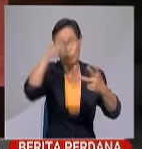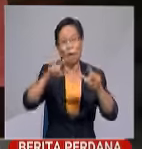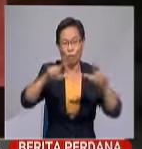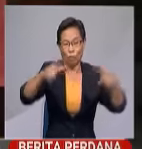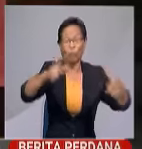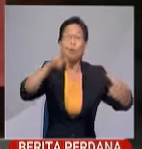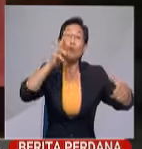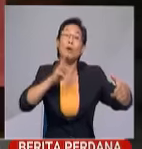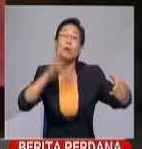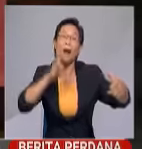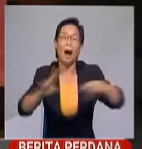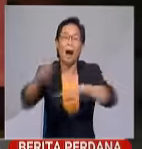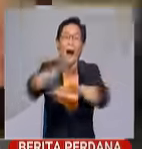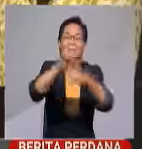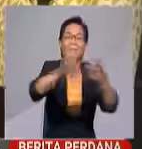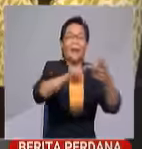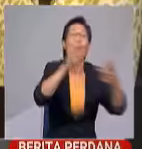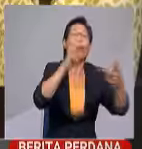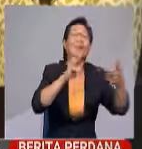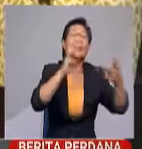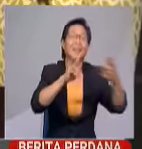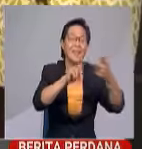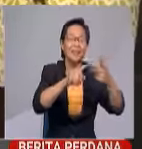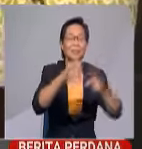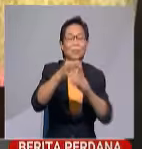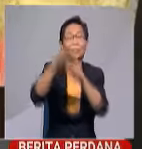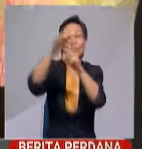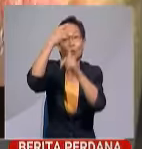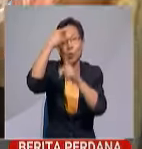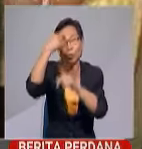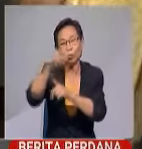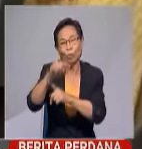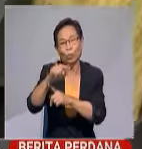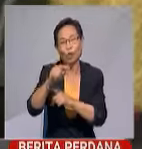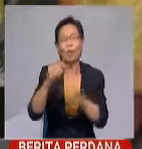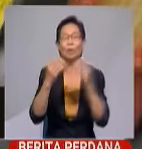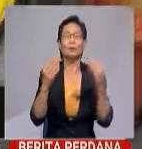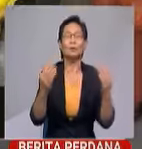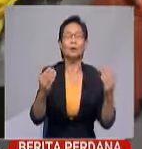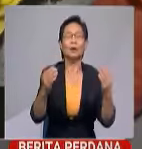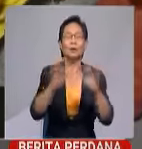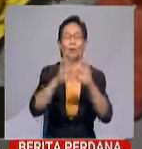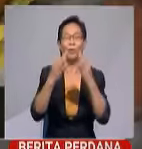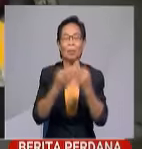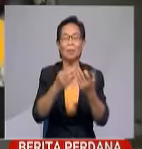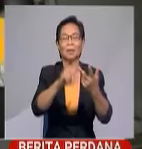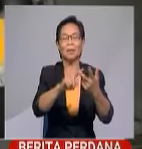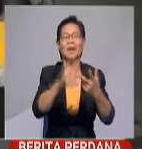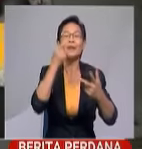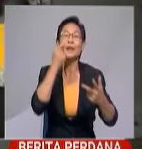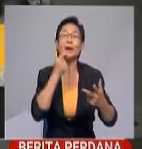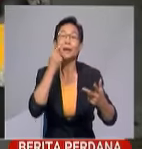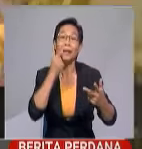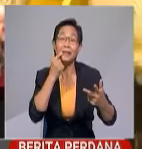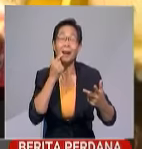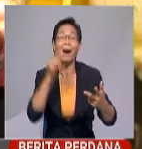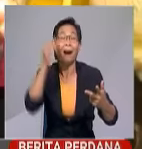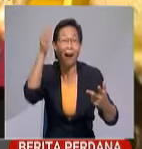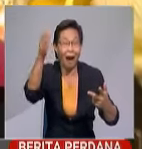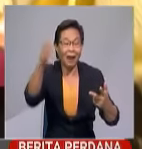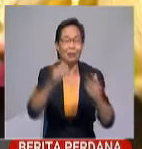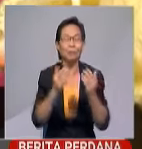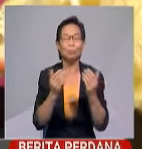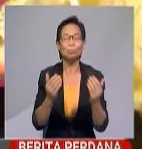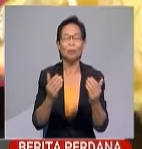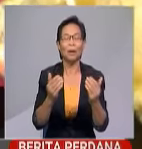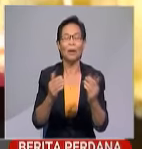golongan wanita, hari ketiga menjadi istimewa untuk mereka mendoakan keluarga. Gadis-gadis pula akan